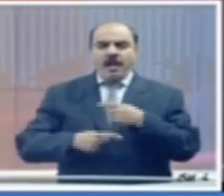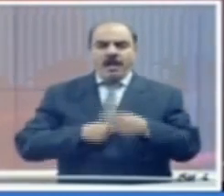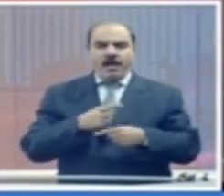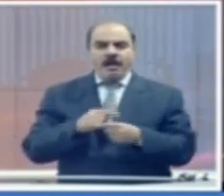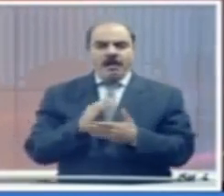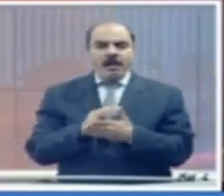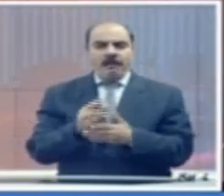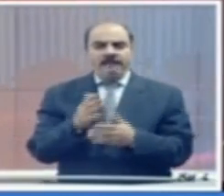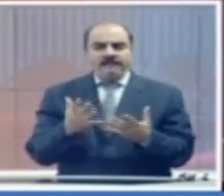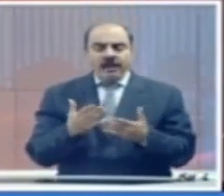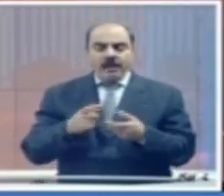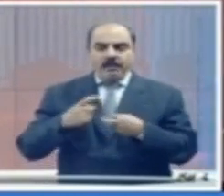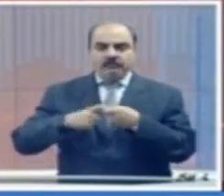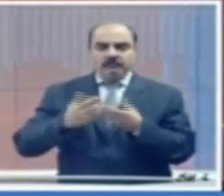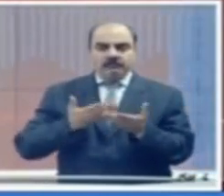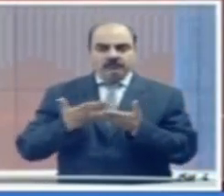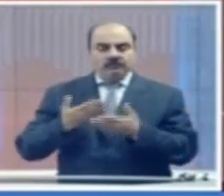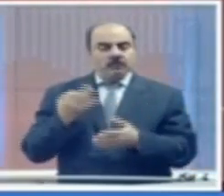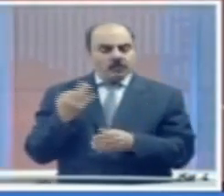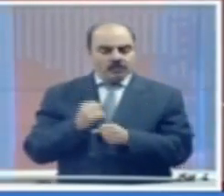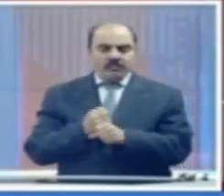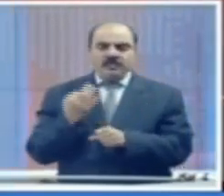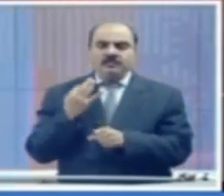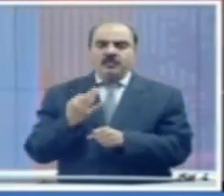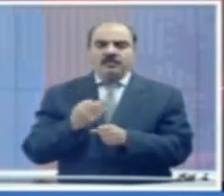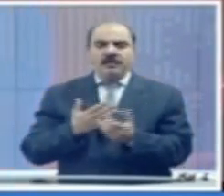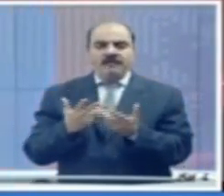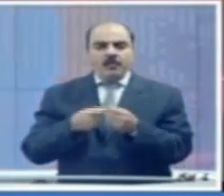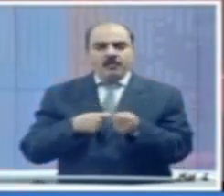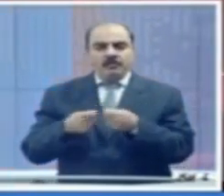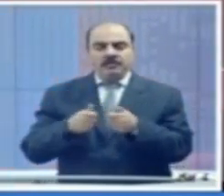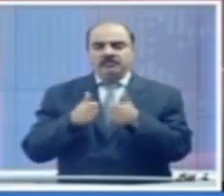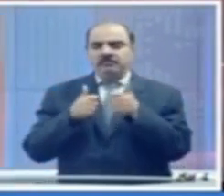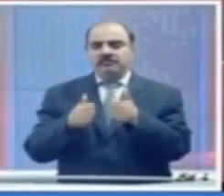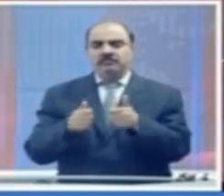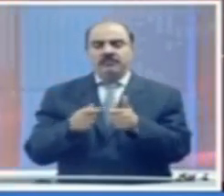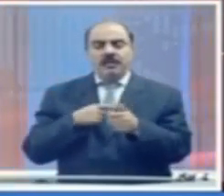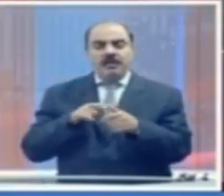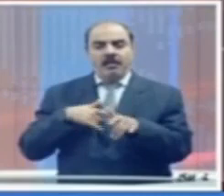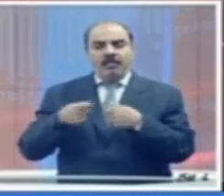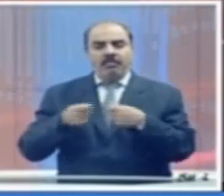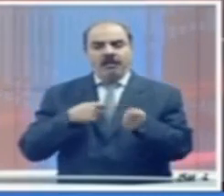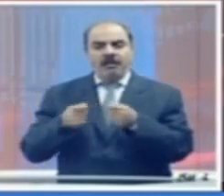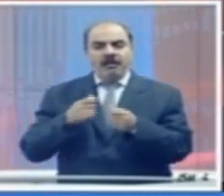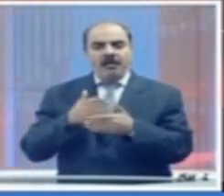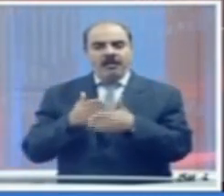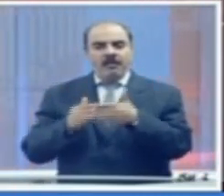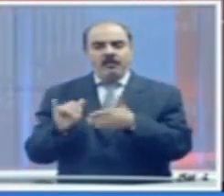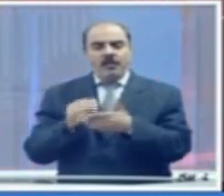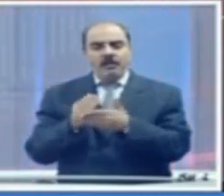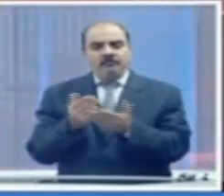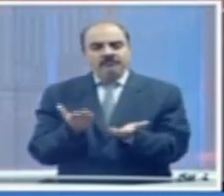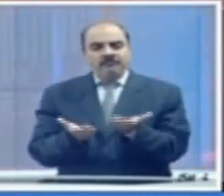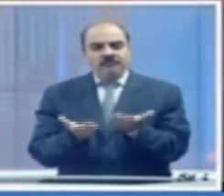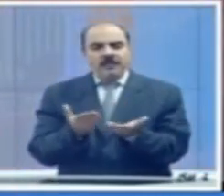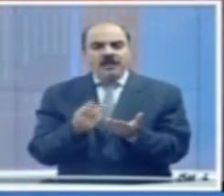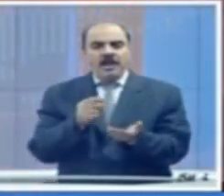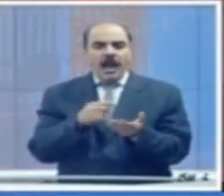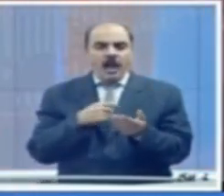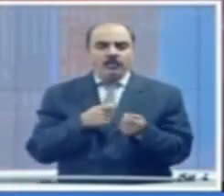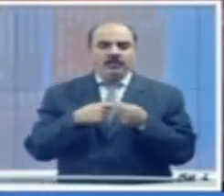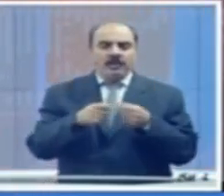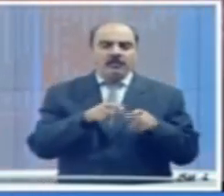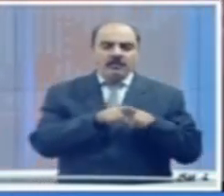لمواصلة التشاور المستمر وأشاد بالعلاقات الاقتصادية بين البلدين، لا سيما حركة التجارة البينية بما